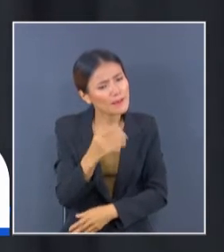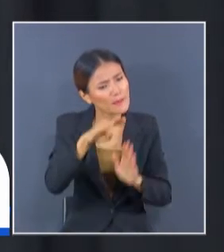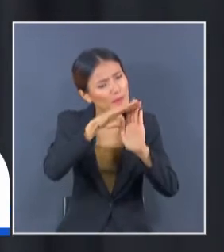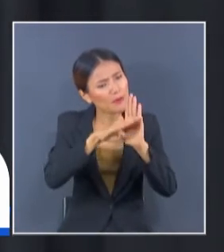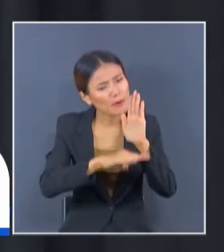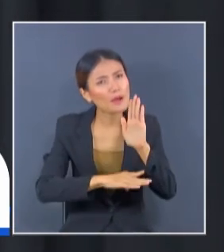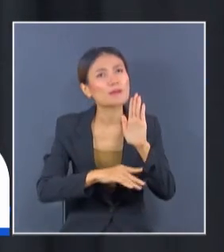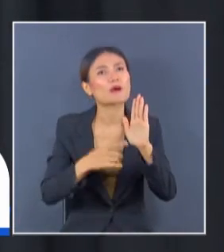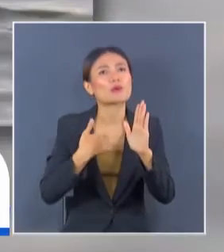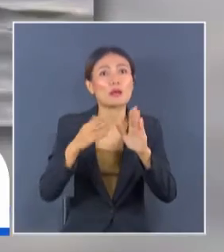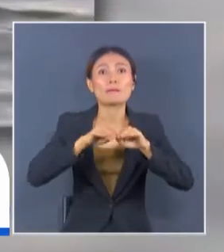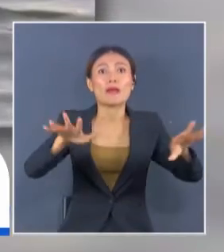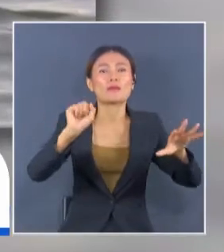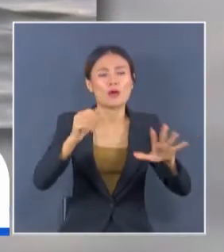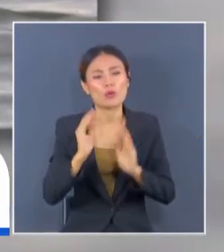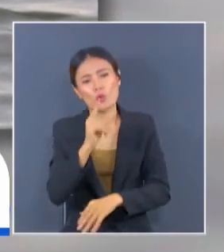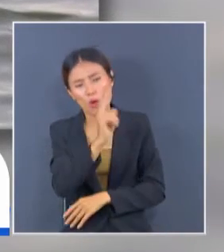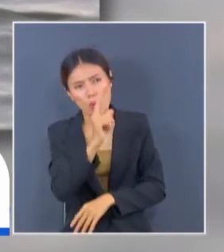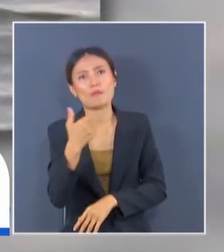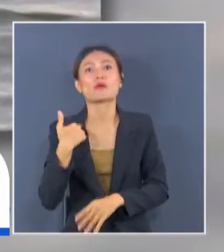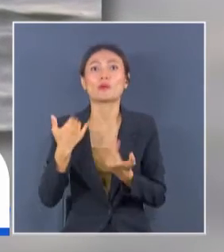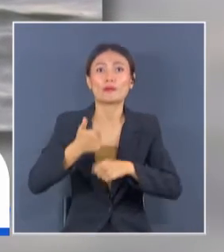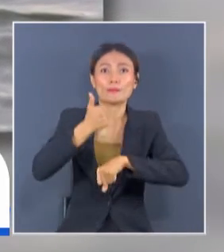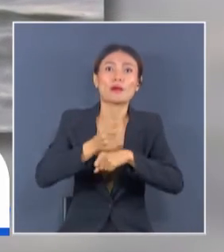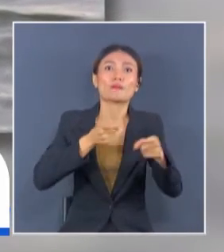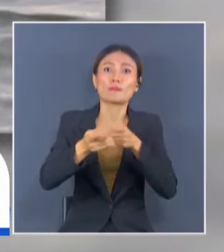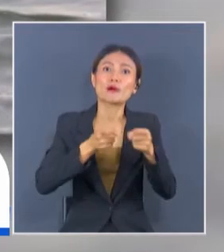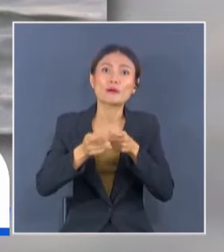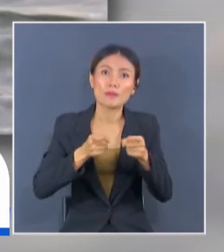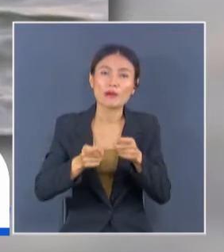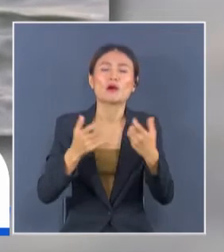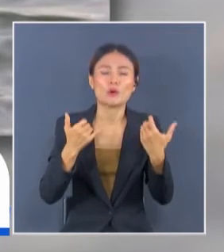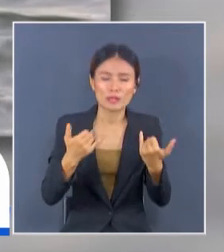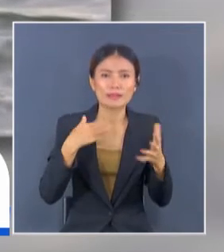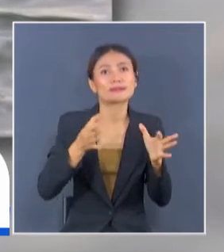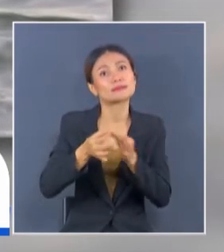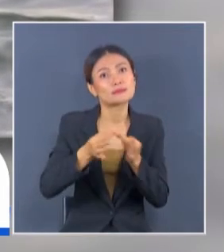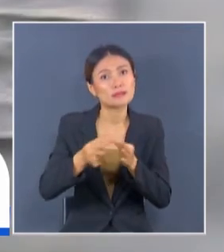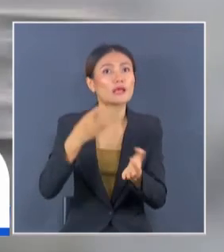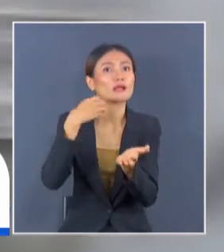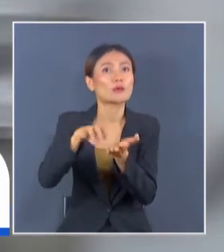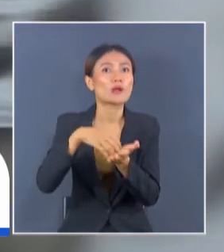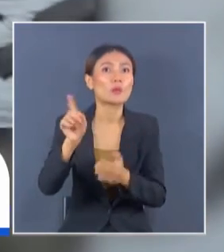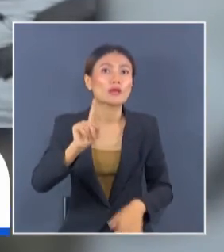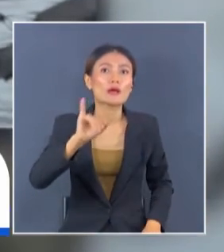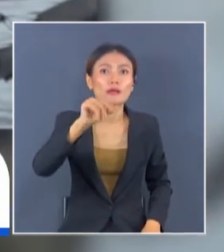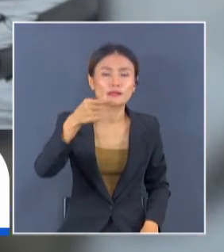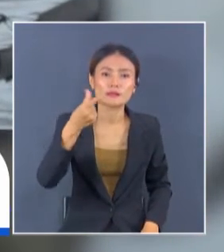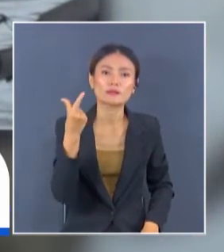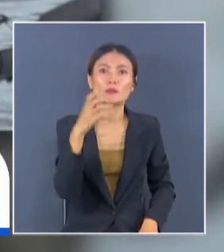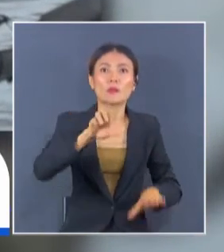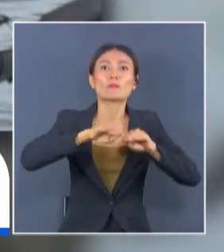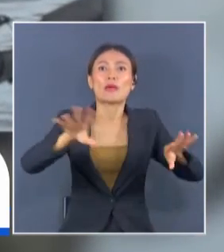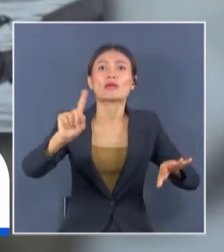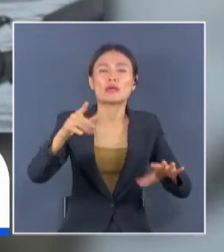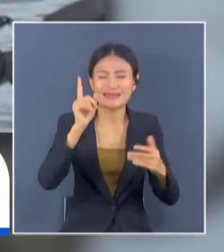าสุดทางผู้จัดการส่วนตัวของโตโน่คุณเมนลินทร์ก็ได้ออกมาโพสต์ไอจีชี้แจงถึงประเด็นนี้ว่าเอกสารที่ได้เผยแพร่ออกไปเป็นเอกสารชุ